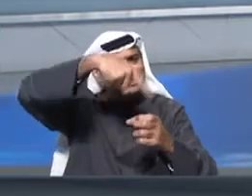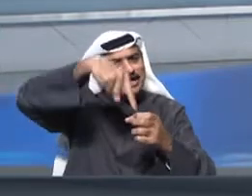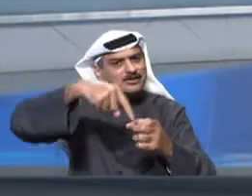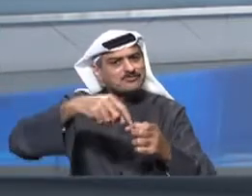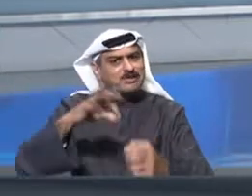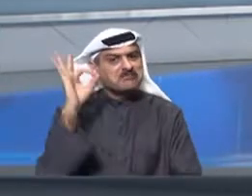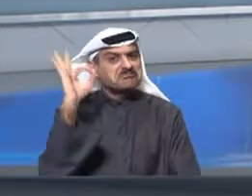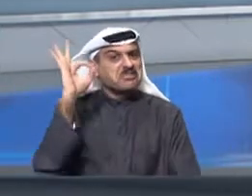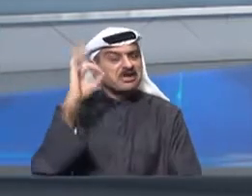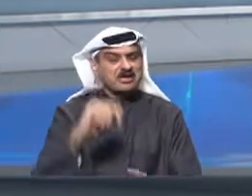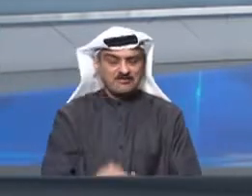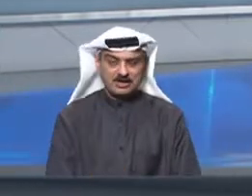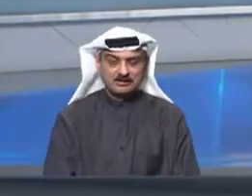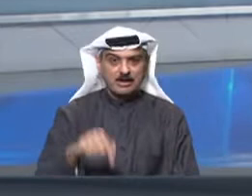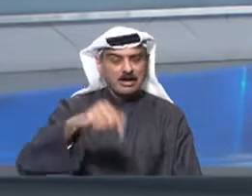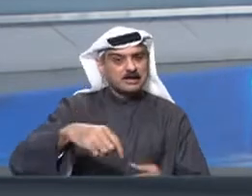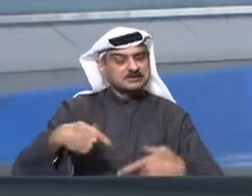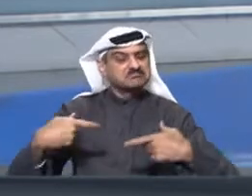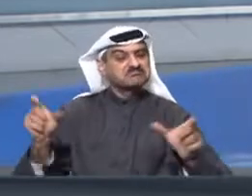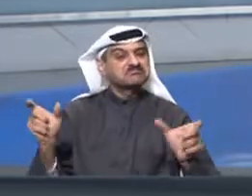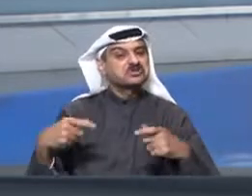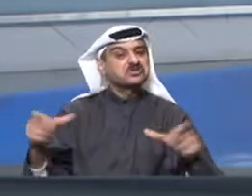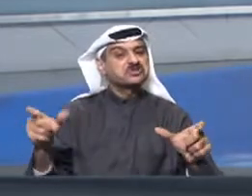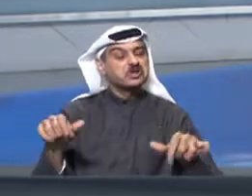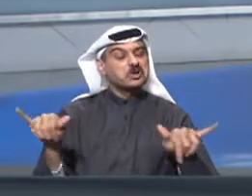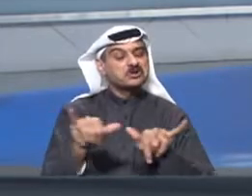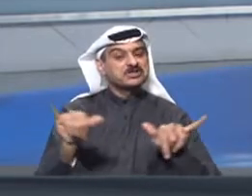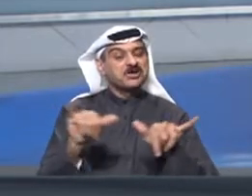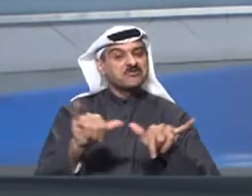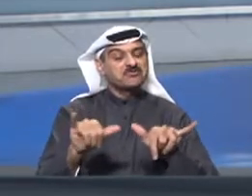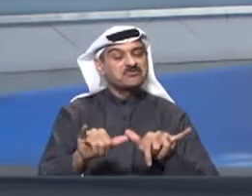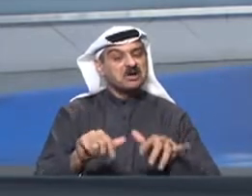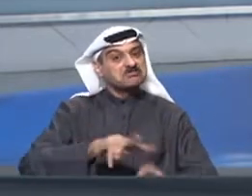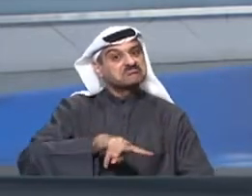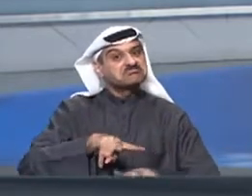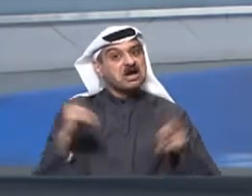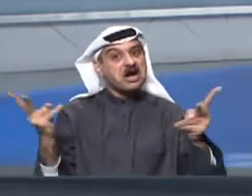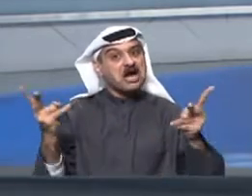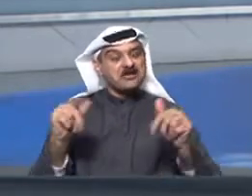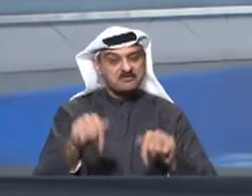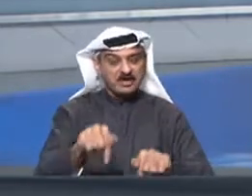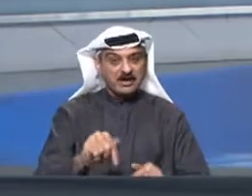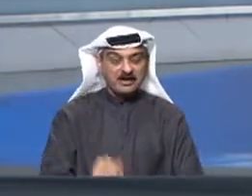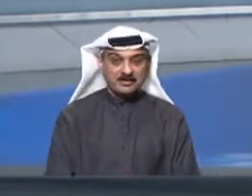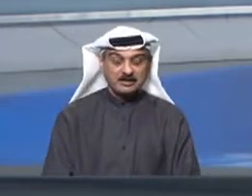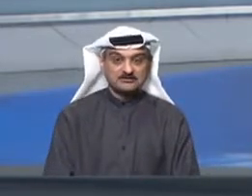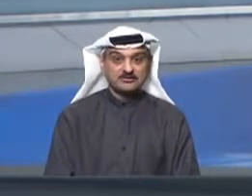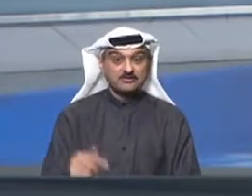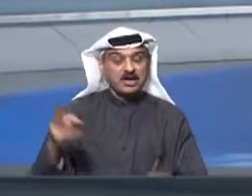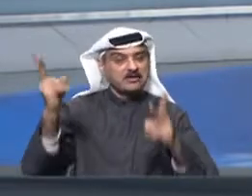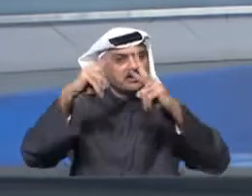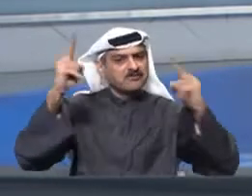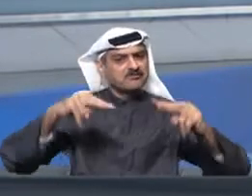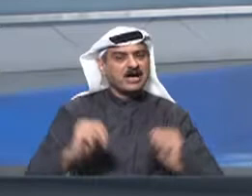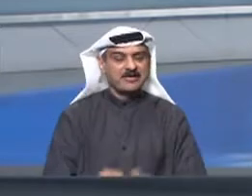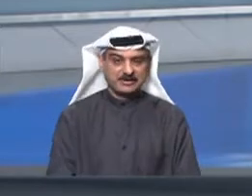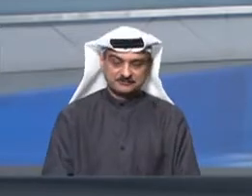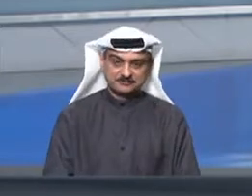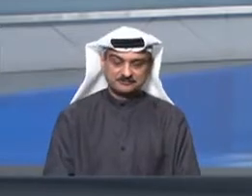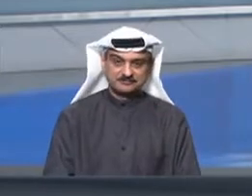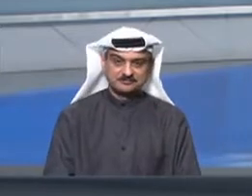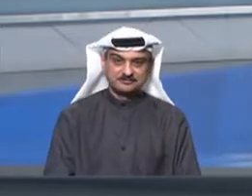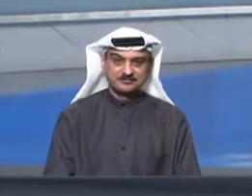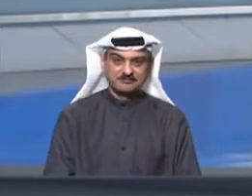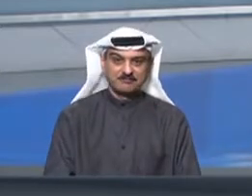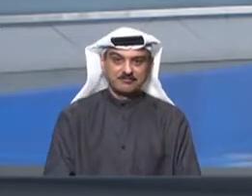التوجه الحكومي نحو التحول الرقمي ويحقق نقلة نوعية في مجال استهلاك الطاقة